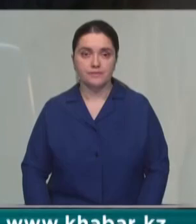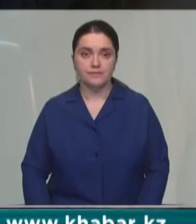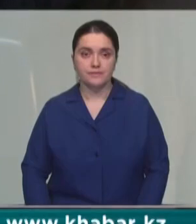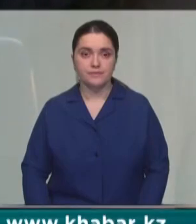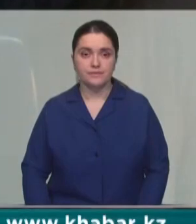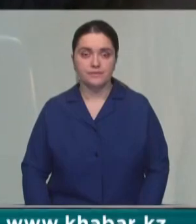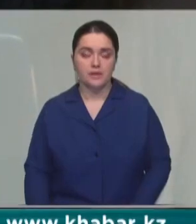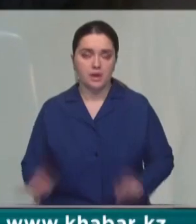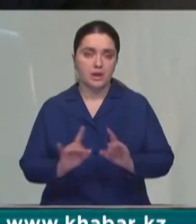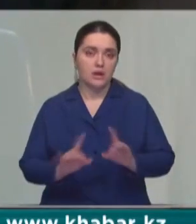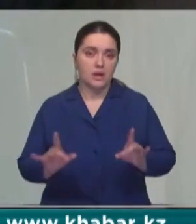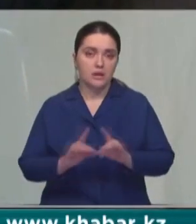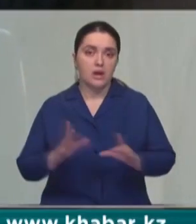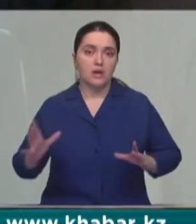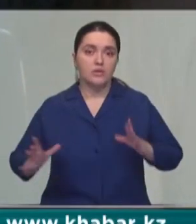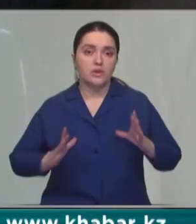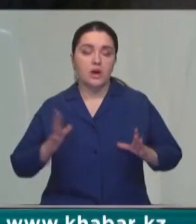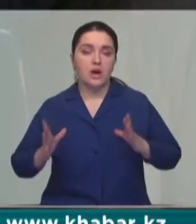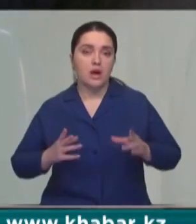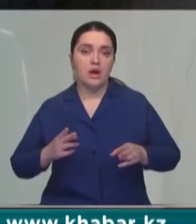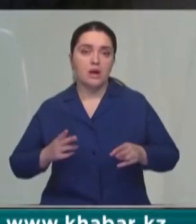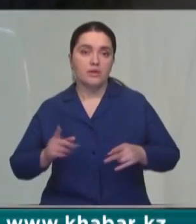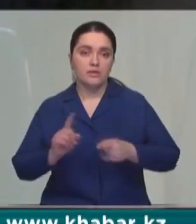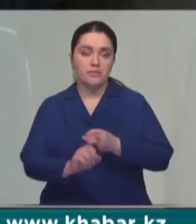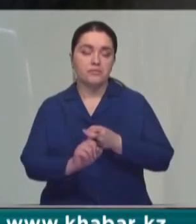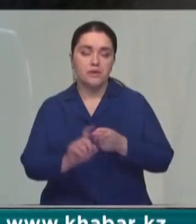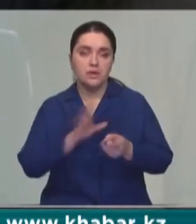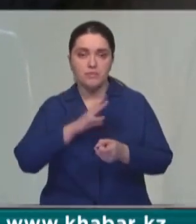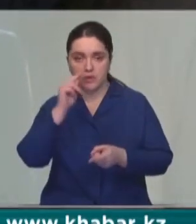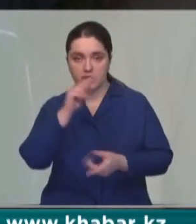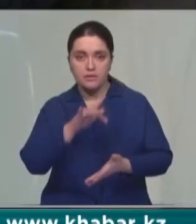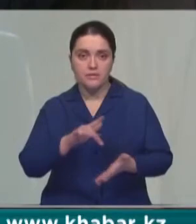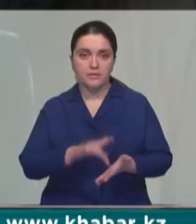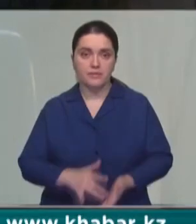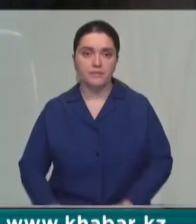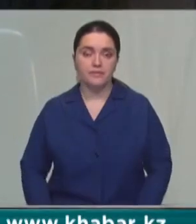Спасибо, коллега. Катерина Попкова рассказала, как проходят учения по профилактике коронавируса в городе Шымкент.